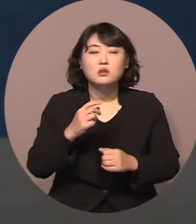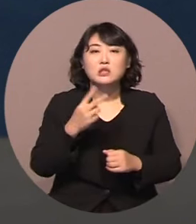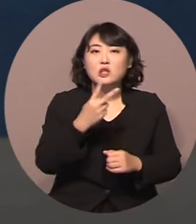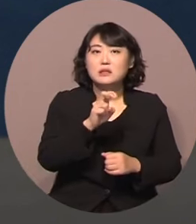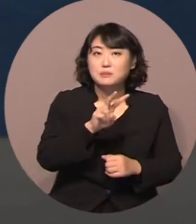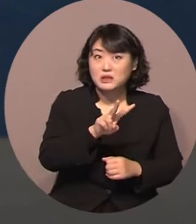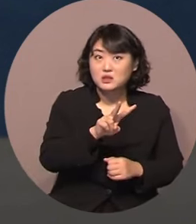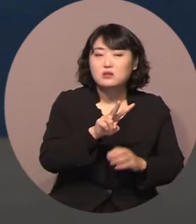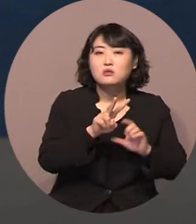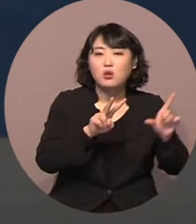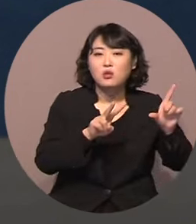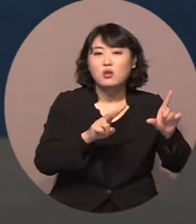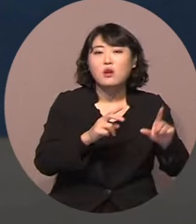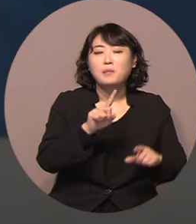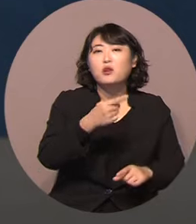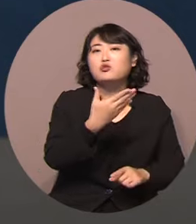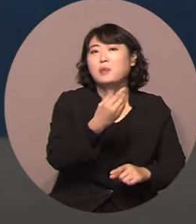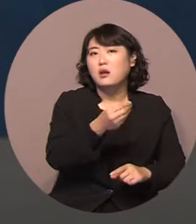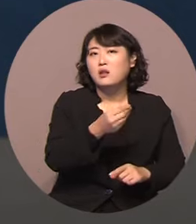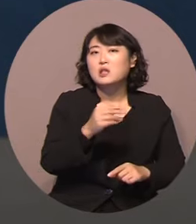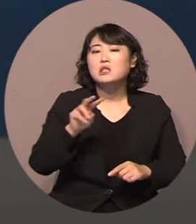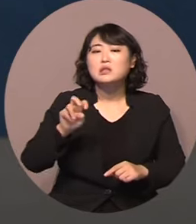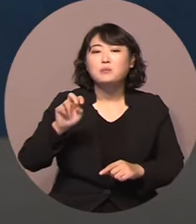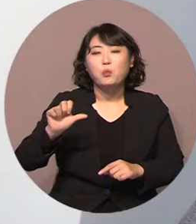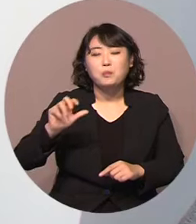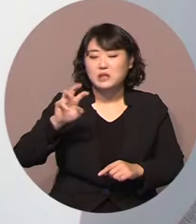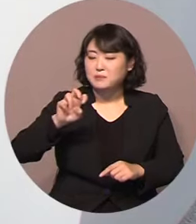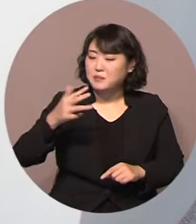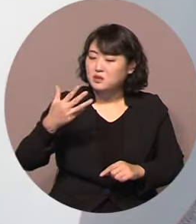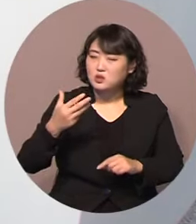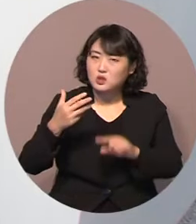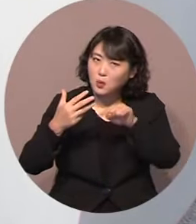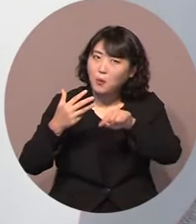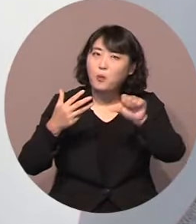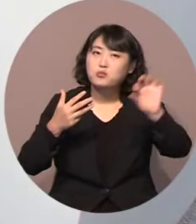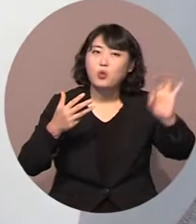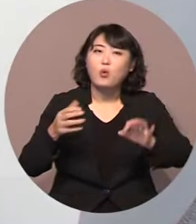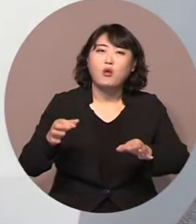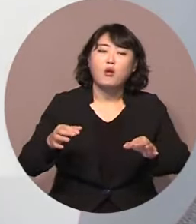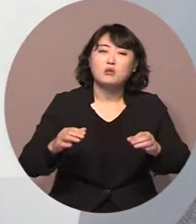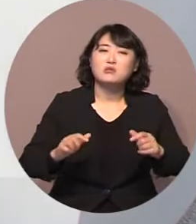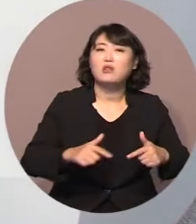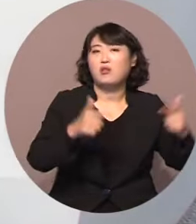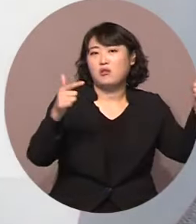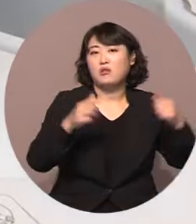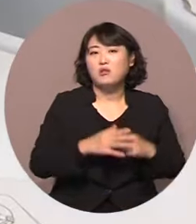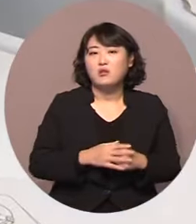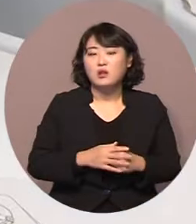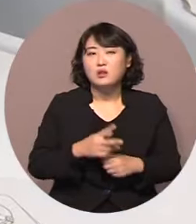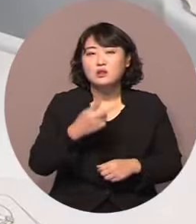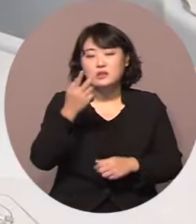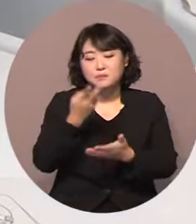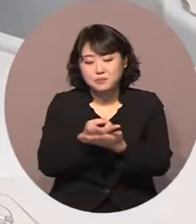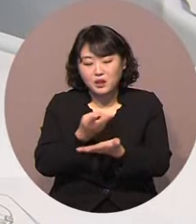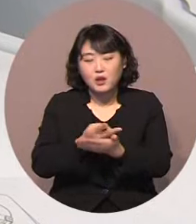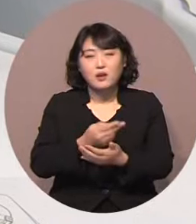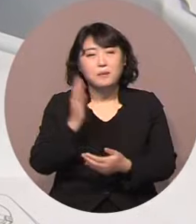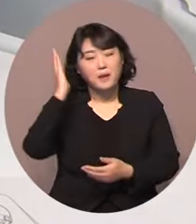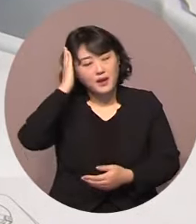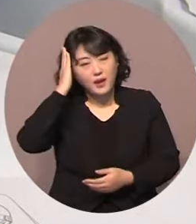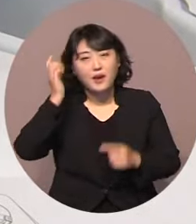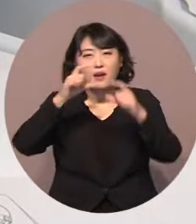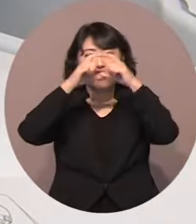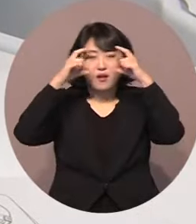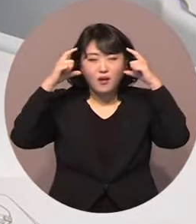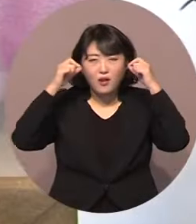8,000여 명으로 28.5% 증가했습니다 최근에는 꿀잠 배개를 비롯해 침대 수면 유도 안대 등 수면